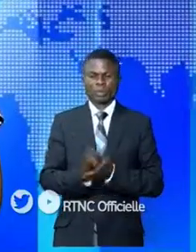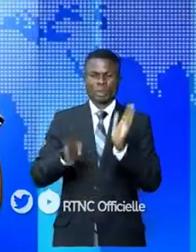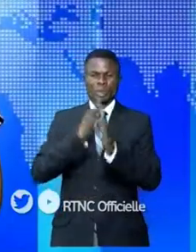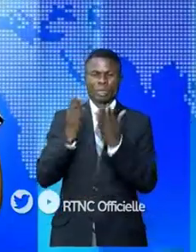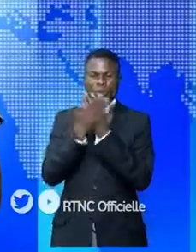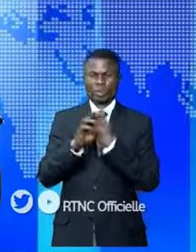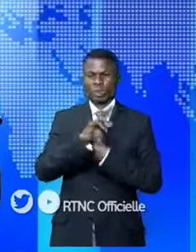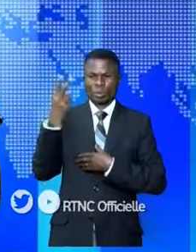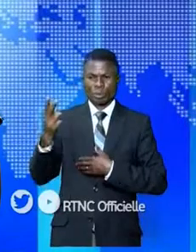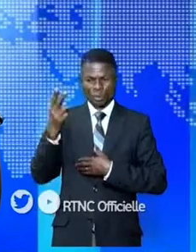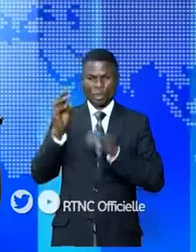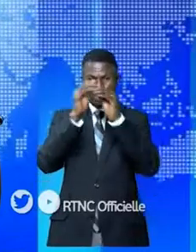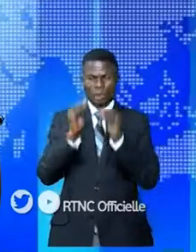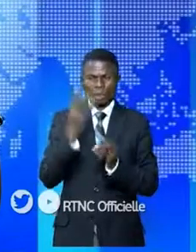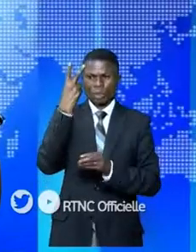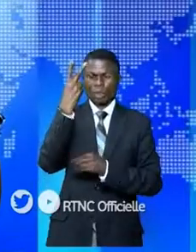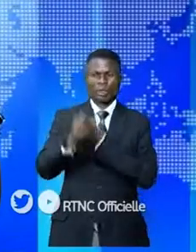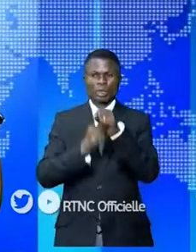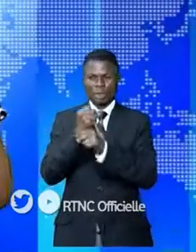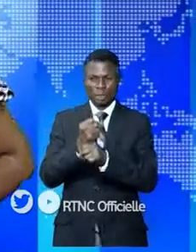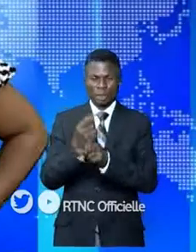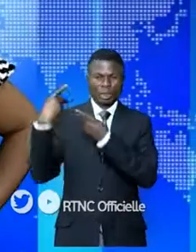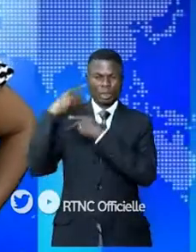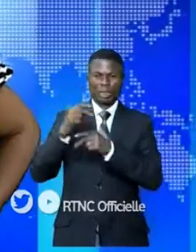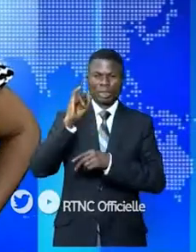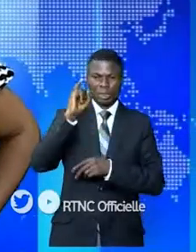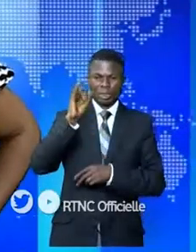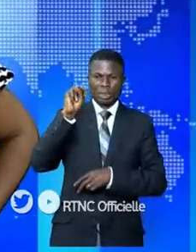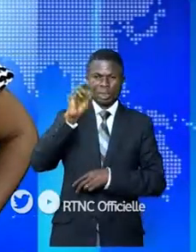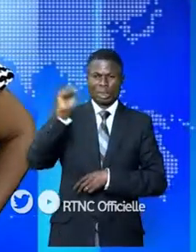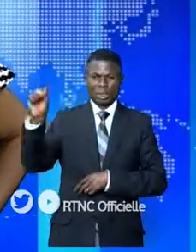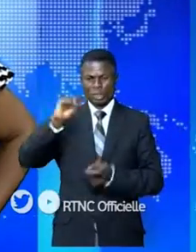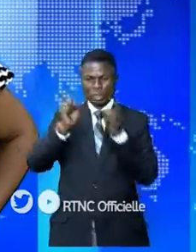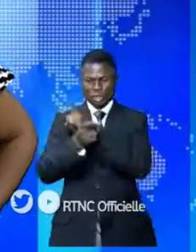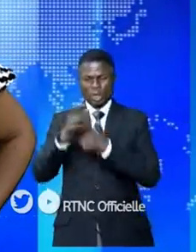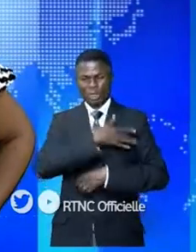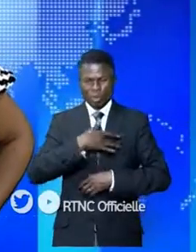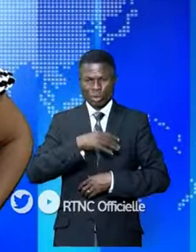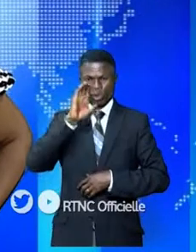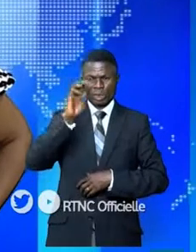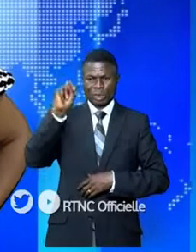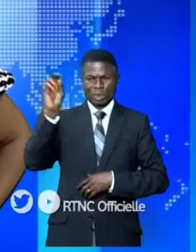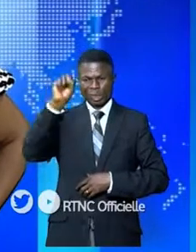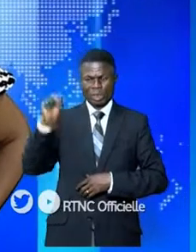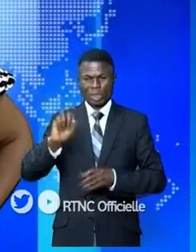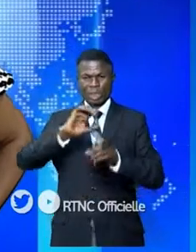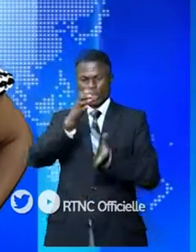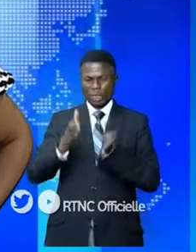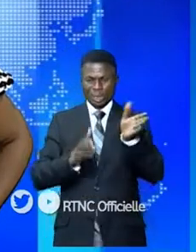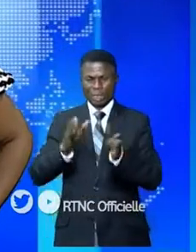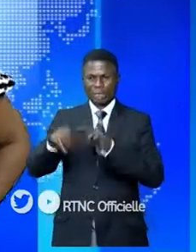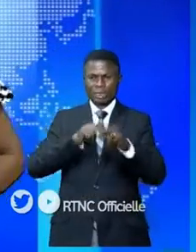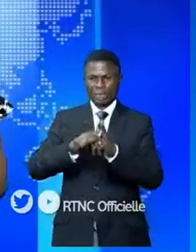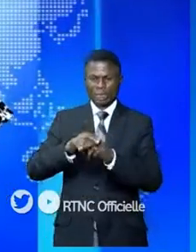14 juillet 2020, cela fait exactement 2 ans aujourd'hui depuis que l'INSS s'est mué en CNSS, entendez, Caisse nationale de sécurité sociale,